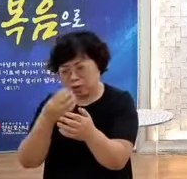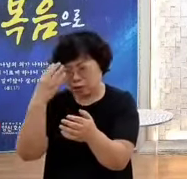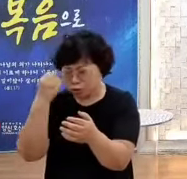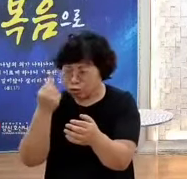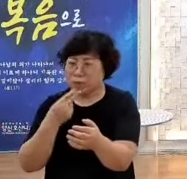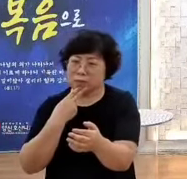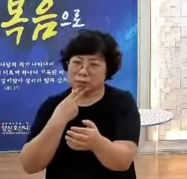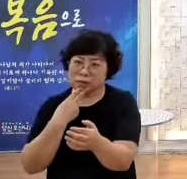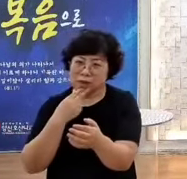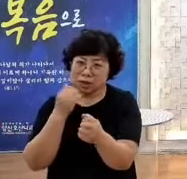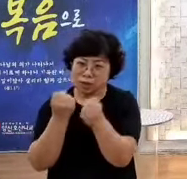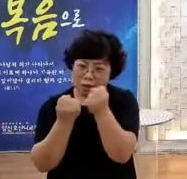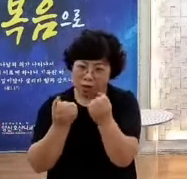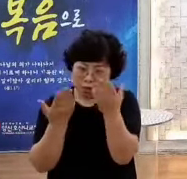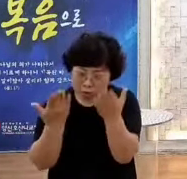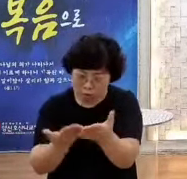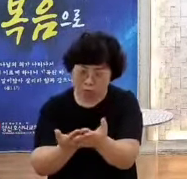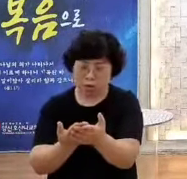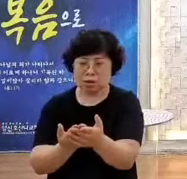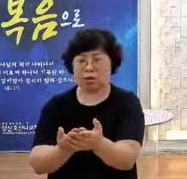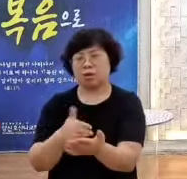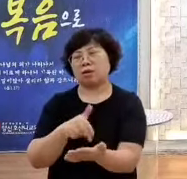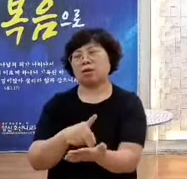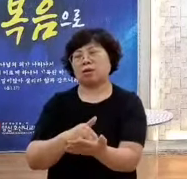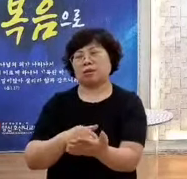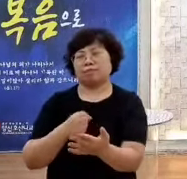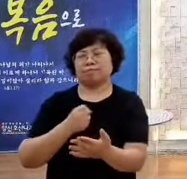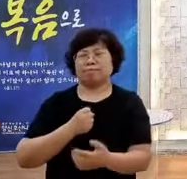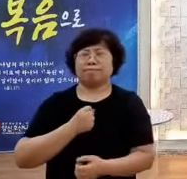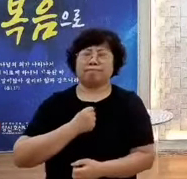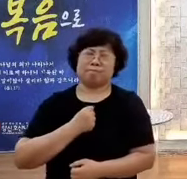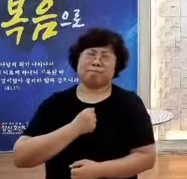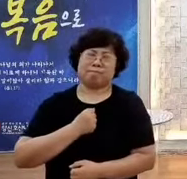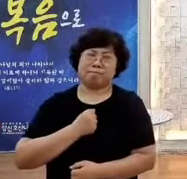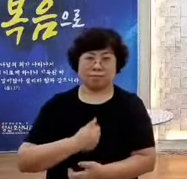여러분들이 해보지 않은 사람은 절대로 모릅니다.